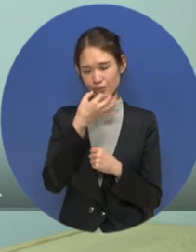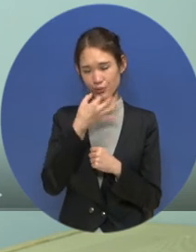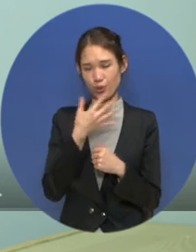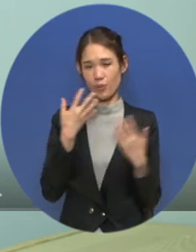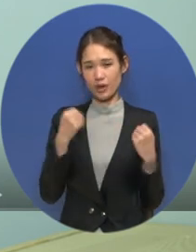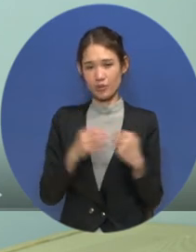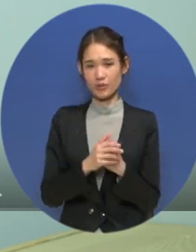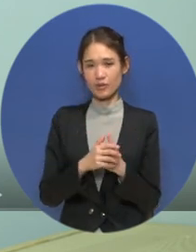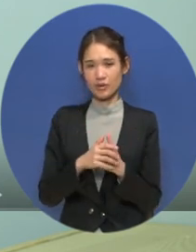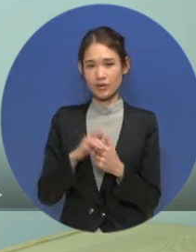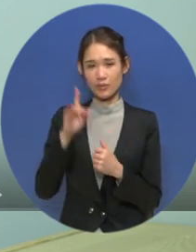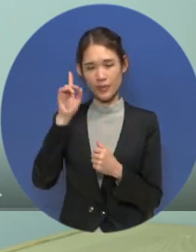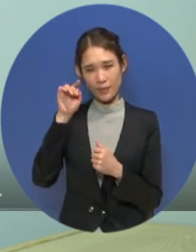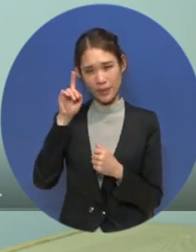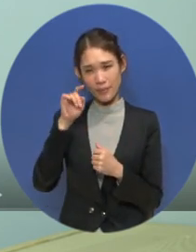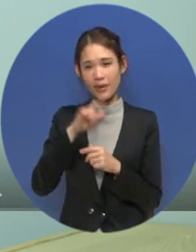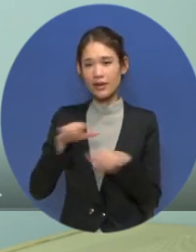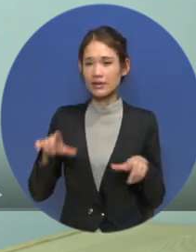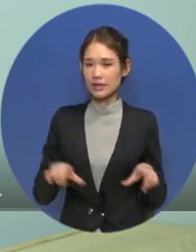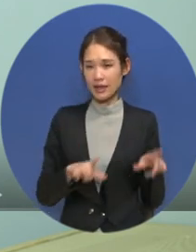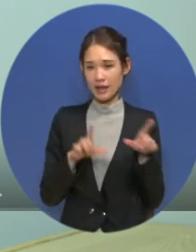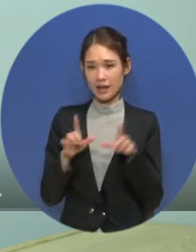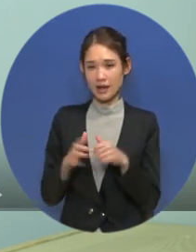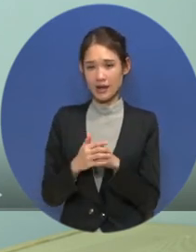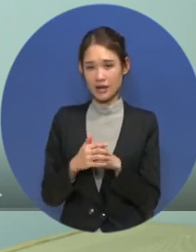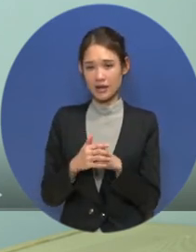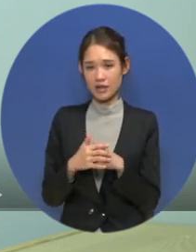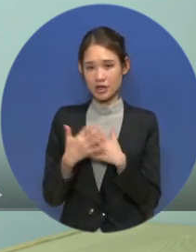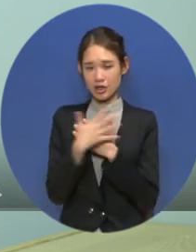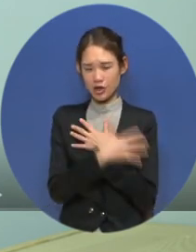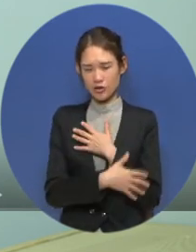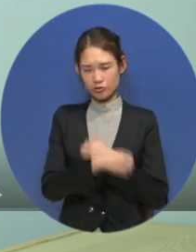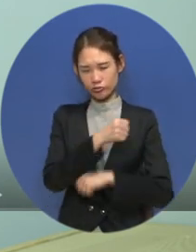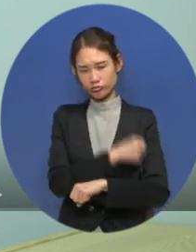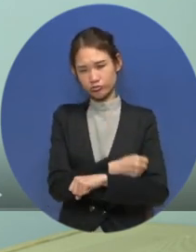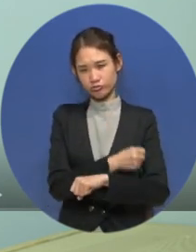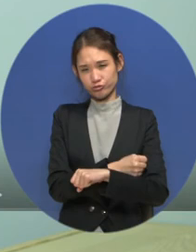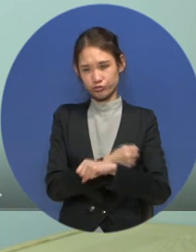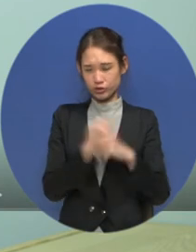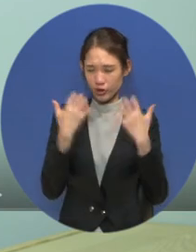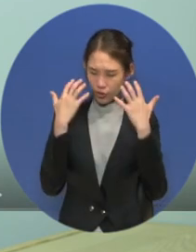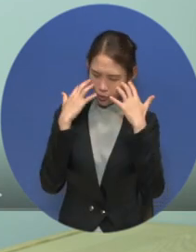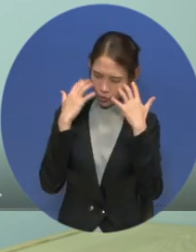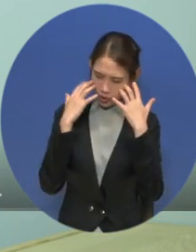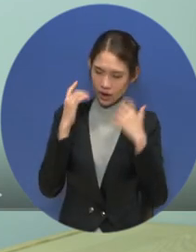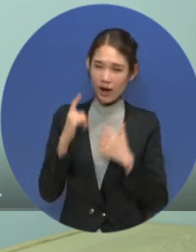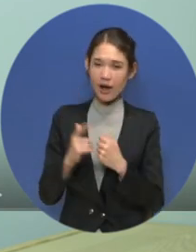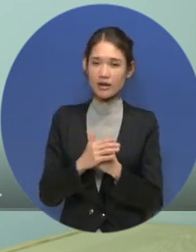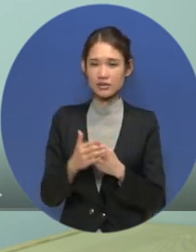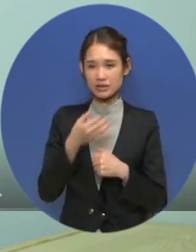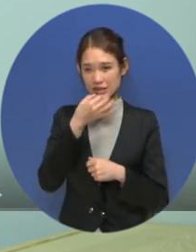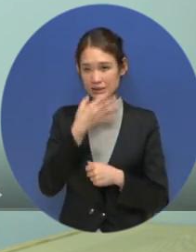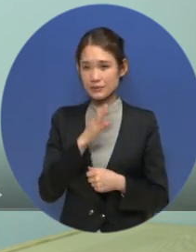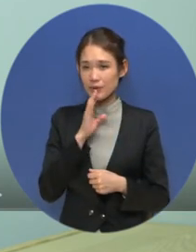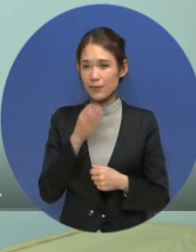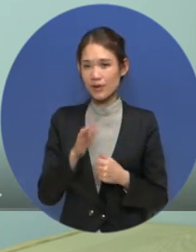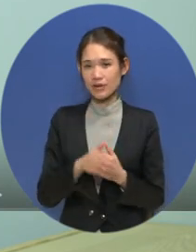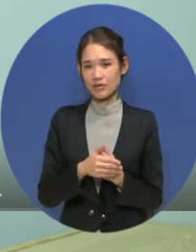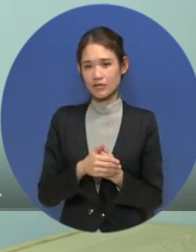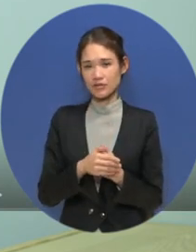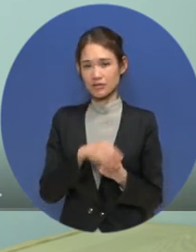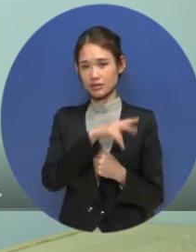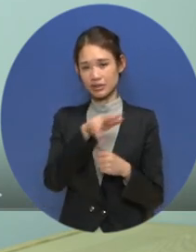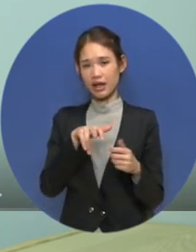일도 정말 많고 매일매일의 일상이 정말 몸 육체 노동이 좀 강하긴 해서 힘들긴 하지만